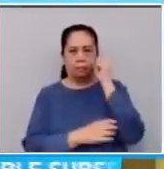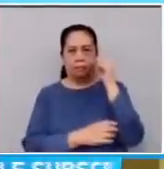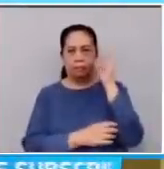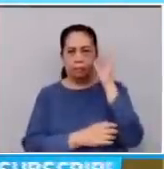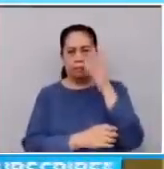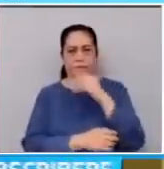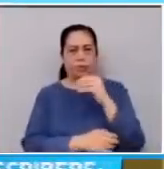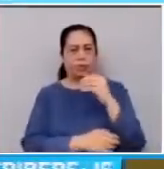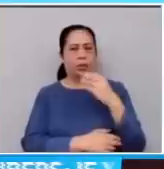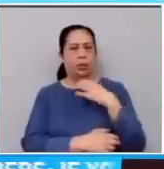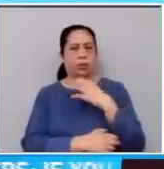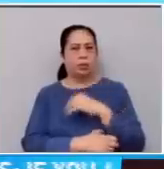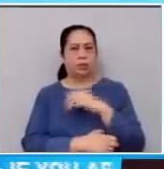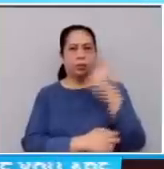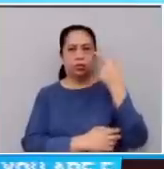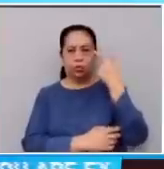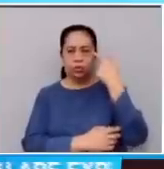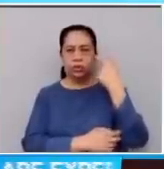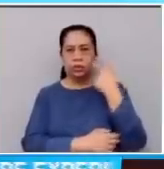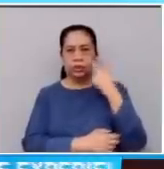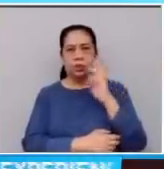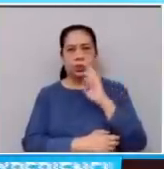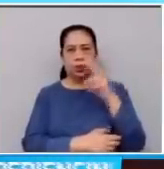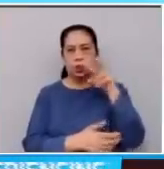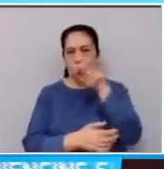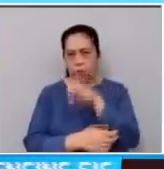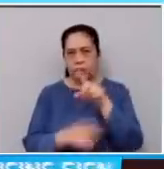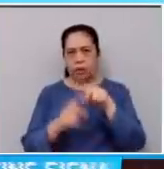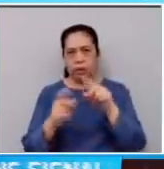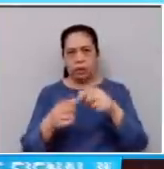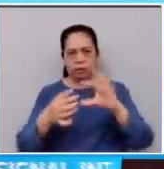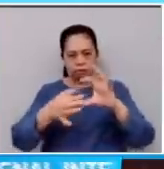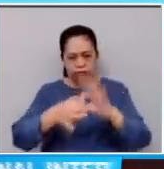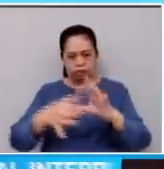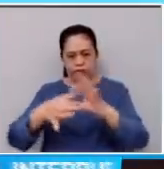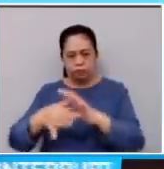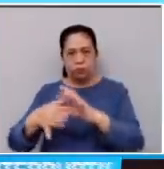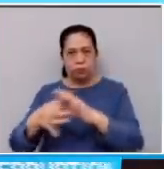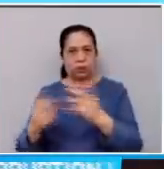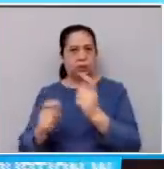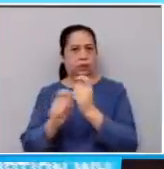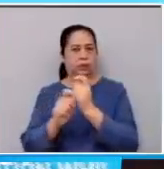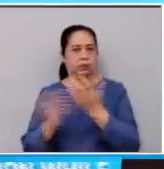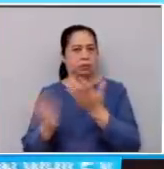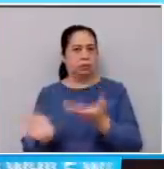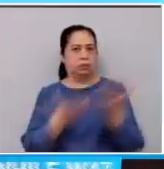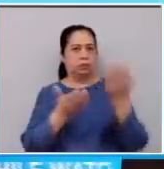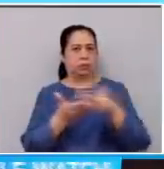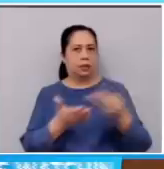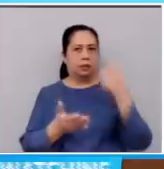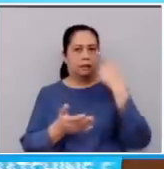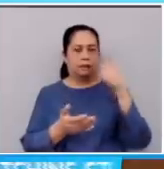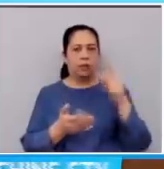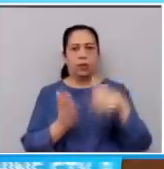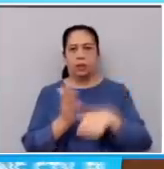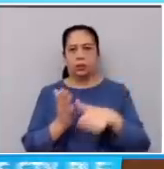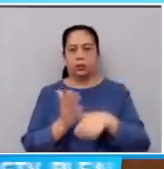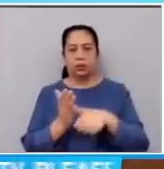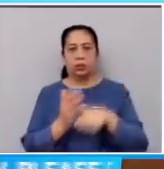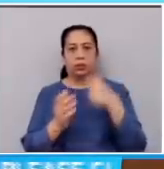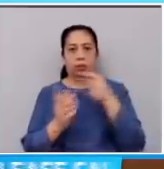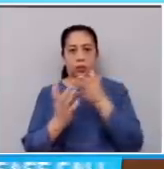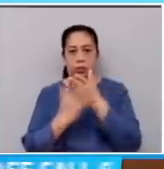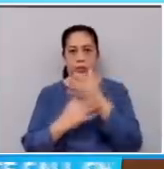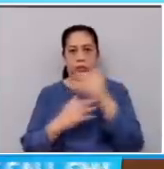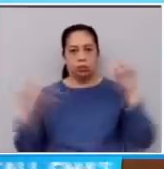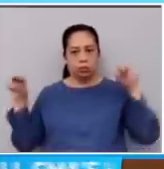Commissioner George Garcia ang mag-witness ng pagsaselyo ng mga truck na magdadala ng mga materyales para sa eleksyon. Para sa transparency, papakita ng